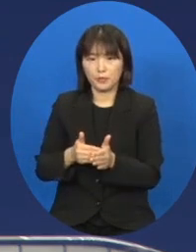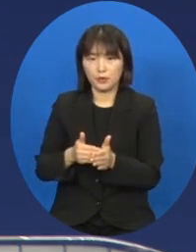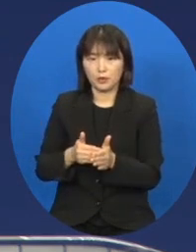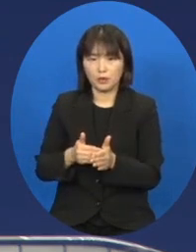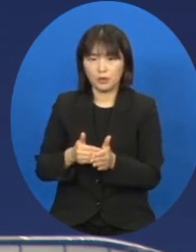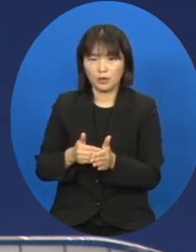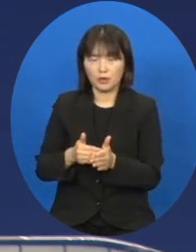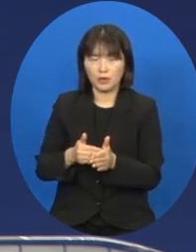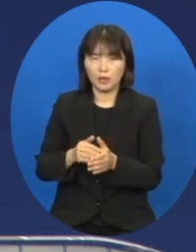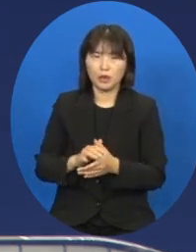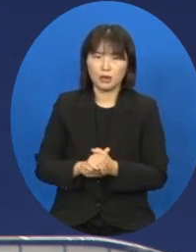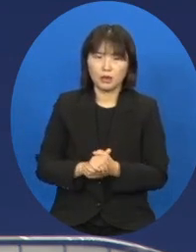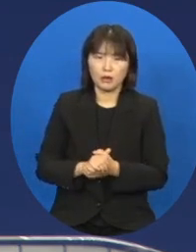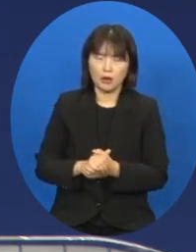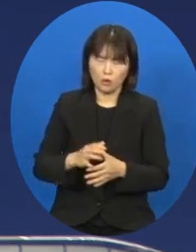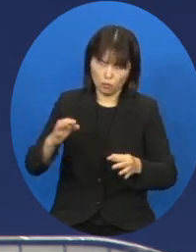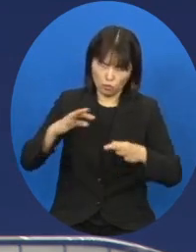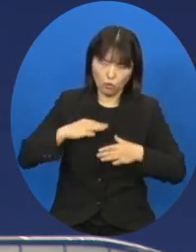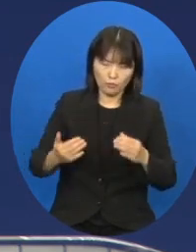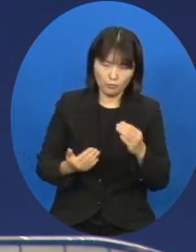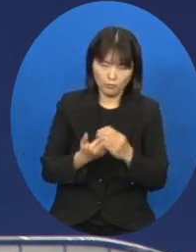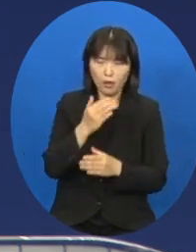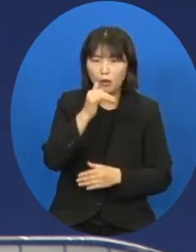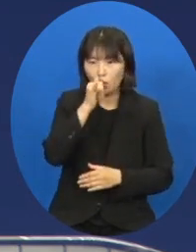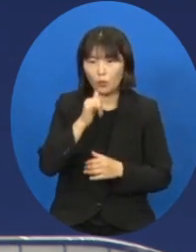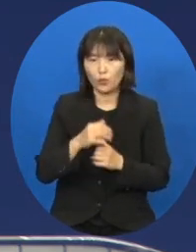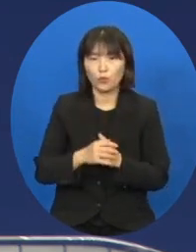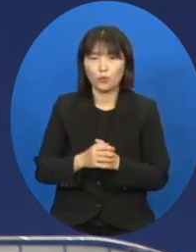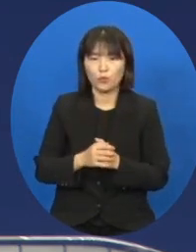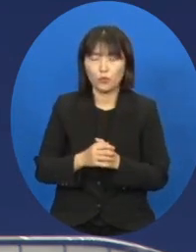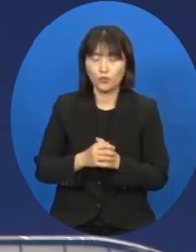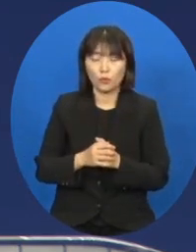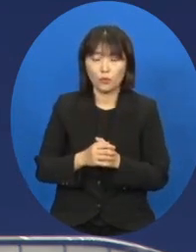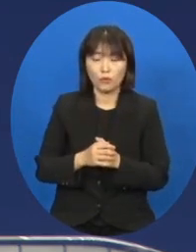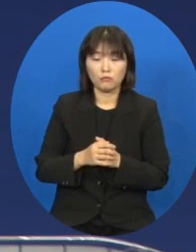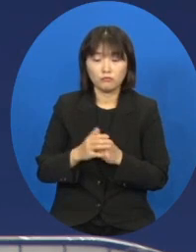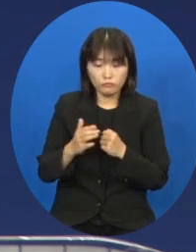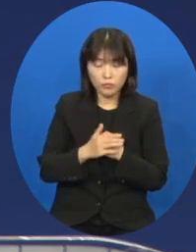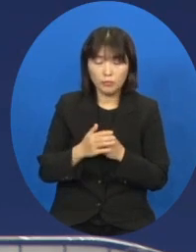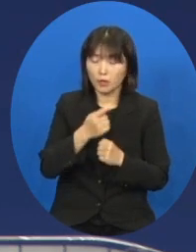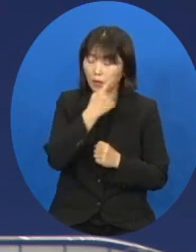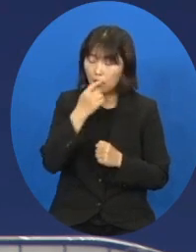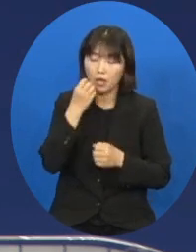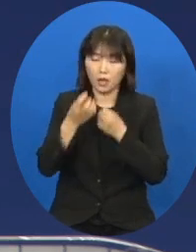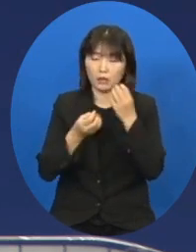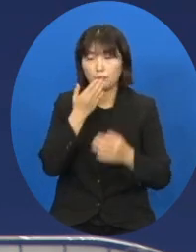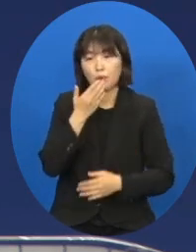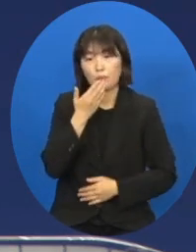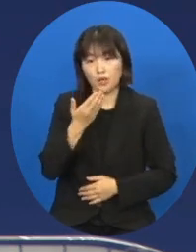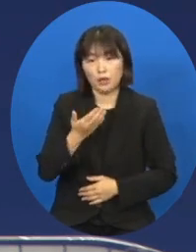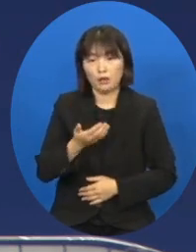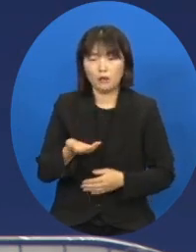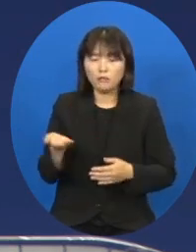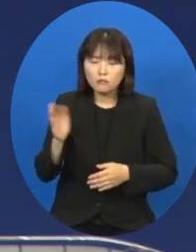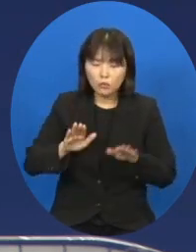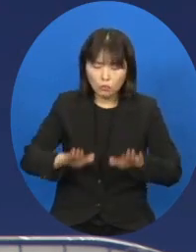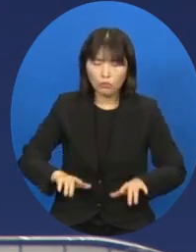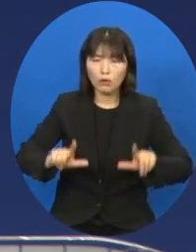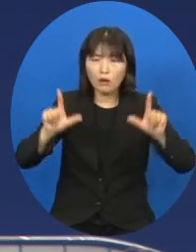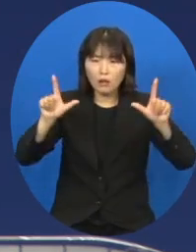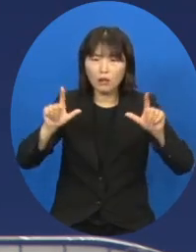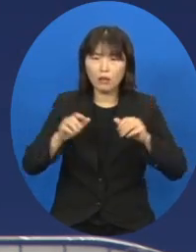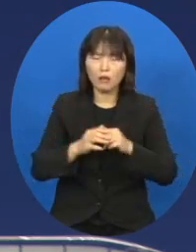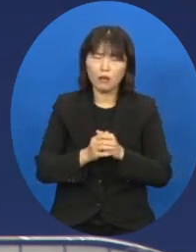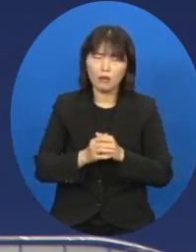그런 극적인 사건이 있었습니다. 그래서 그때는 간증할 게 있었어요. 근데 올해는 그런